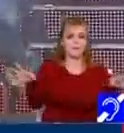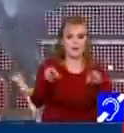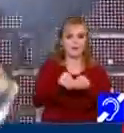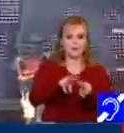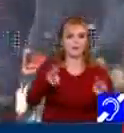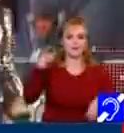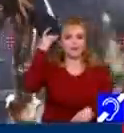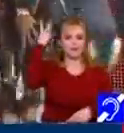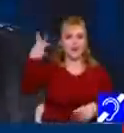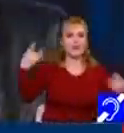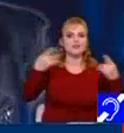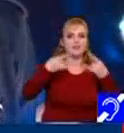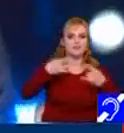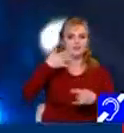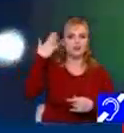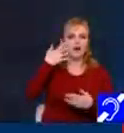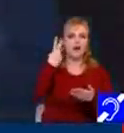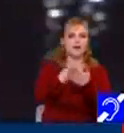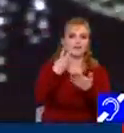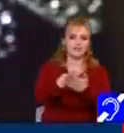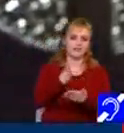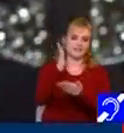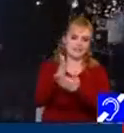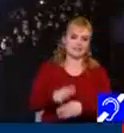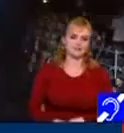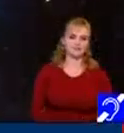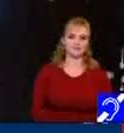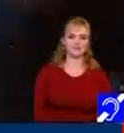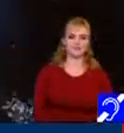Arcub. Televiziunea Română a transmis în direct spectacolul.